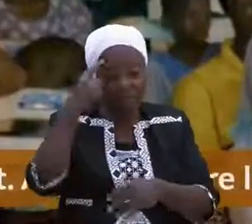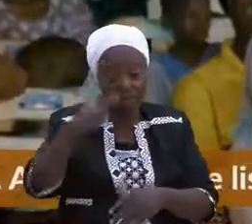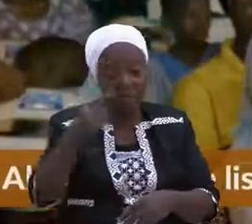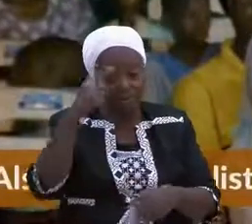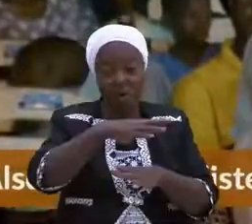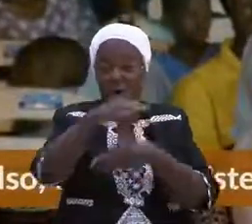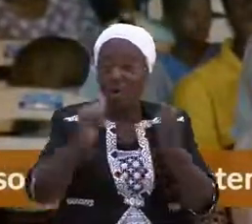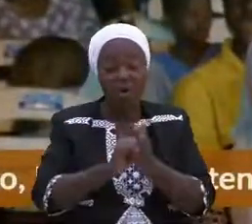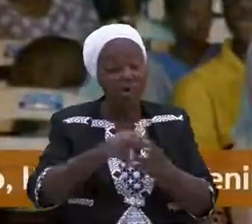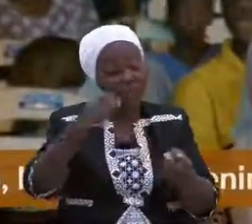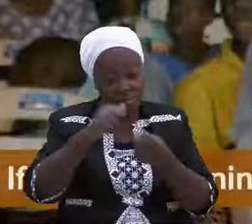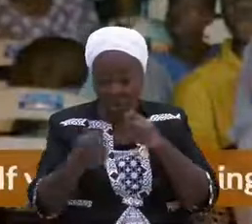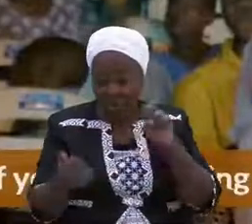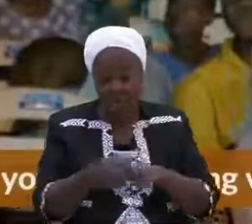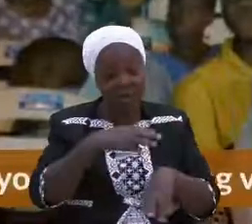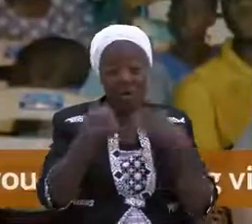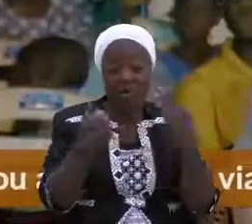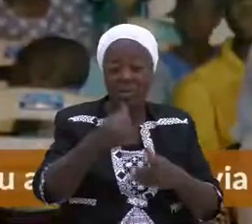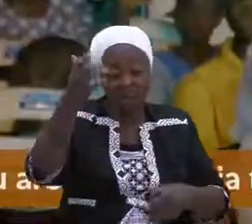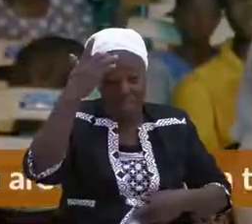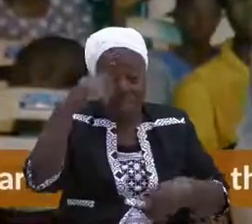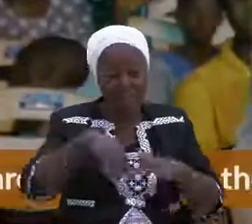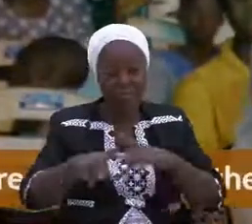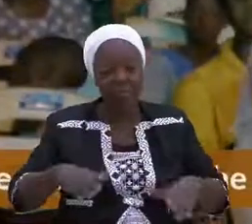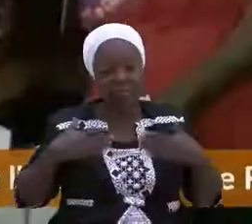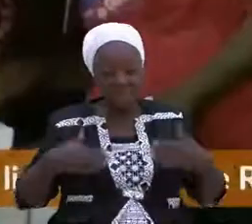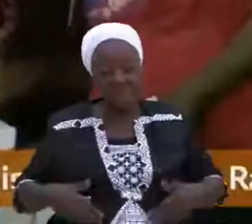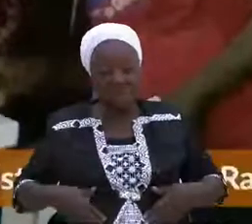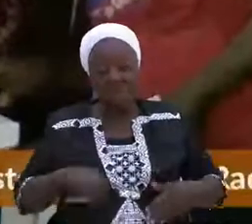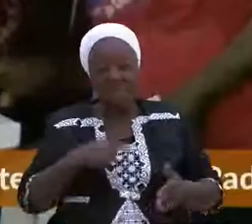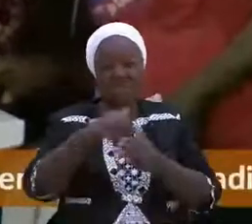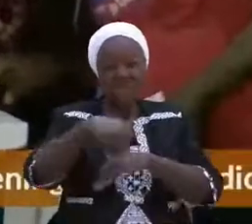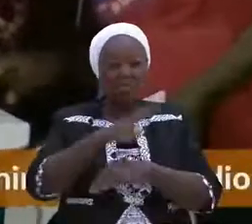dans leur corps. Ce soir sera la nuit de ton miracle.